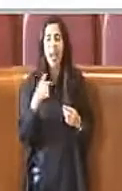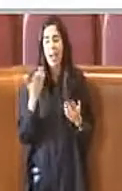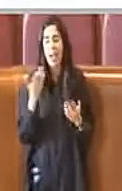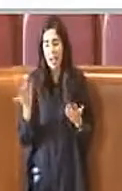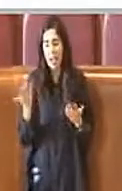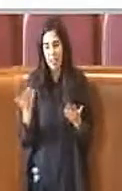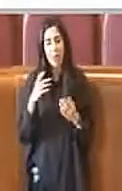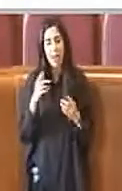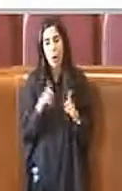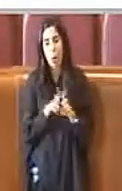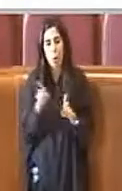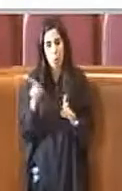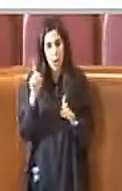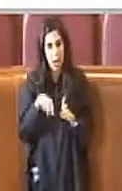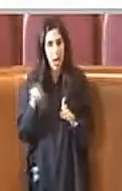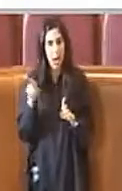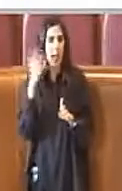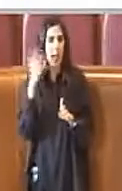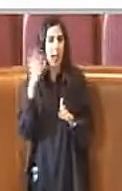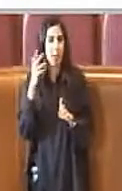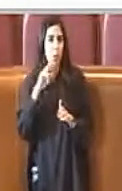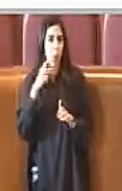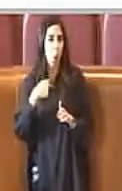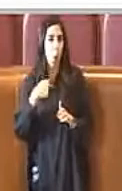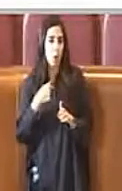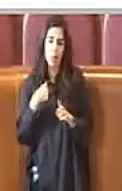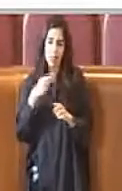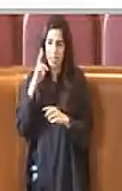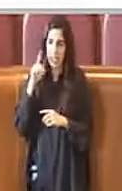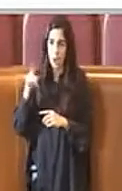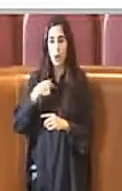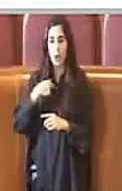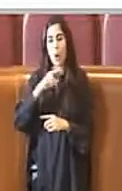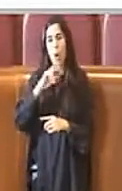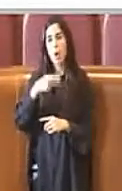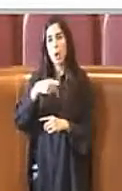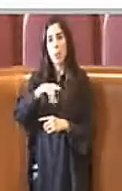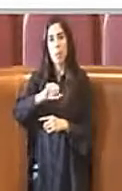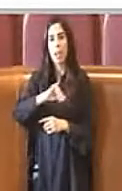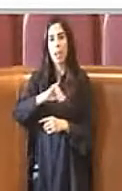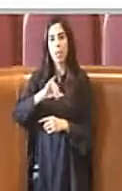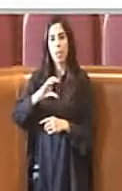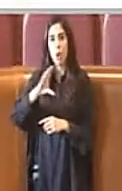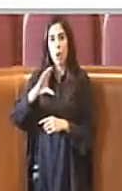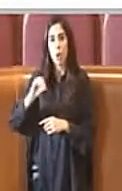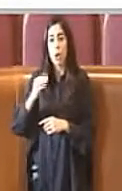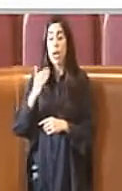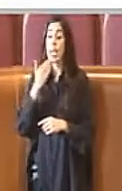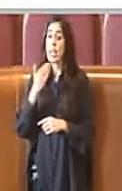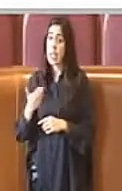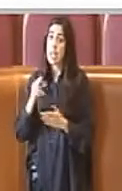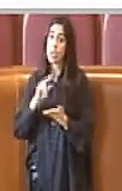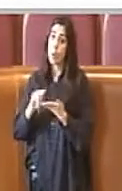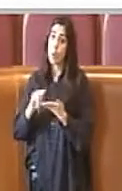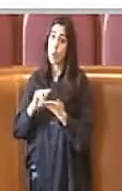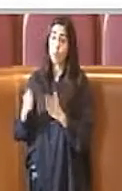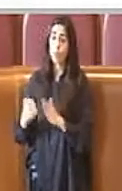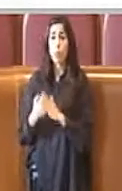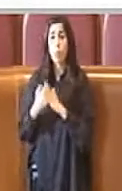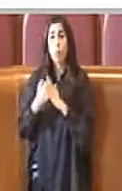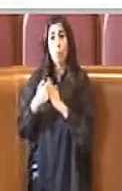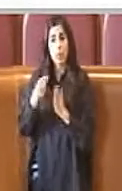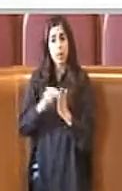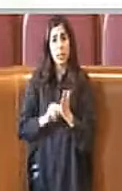fa gioco velocemente voglio ringraziare gli uffici che hanno fornito il supporto alla formulazione del testo della proposta il loro